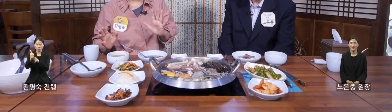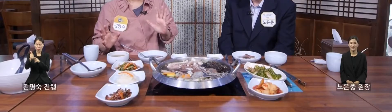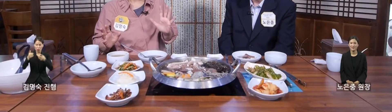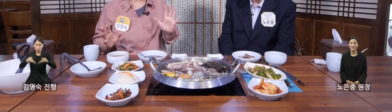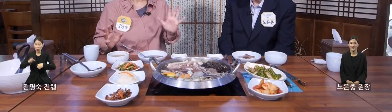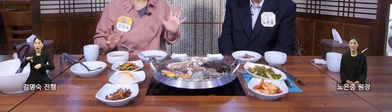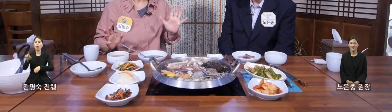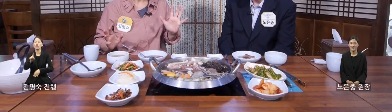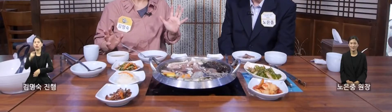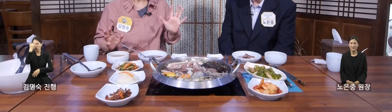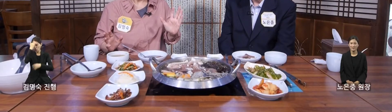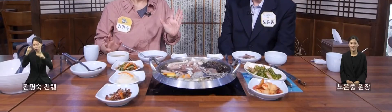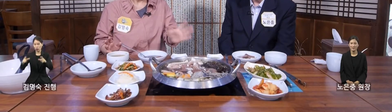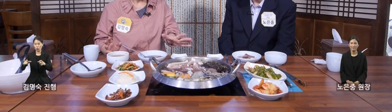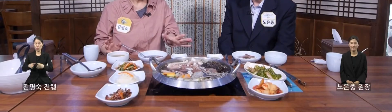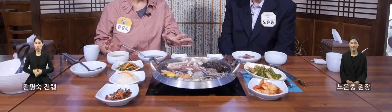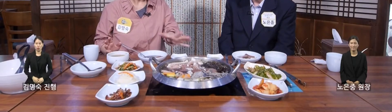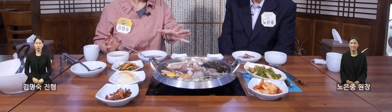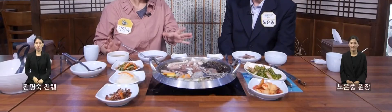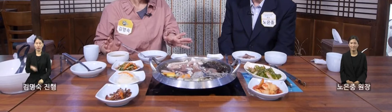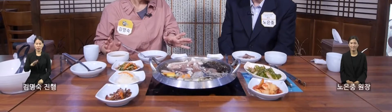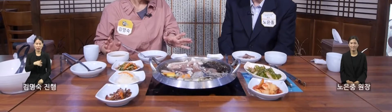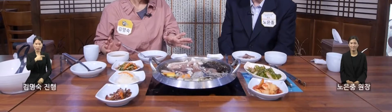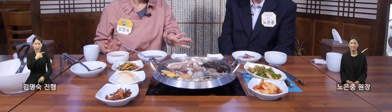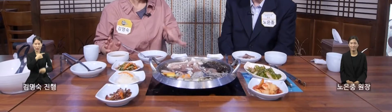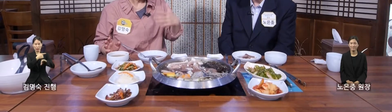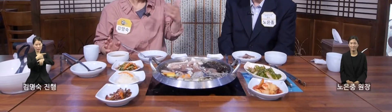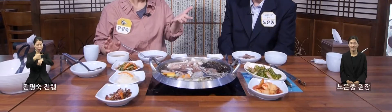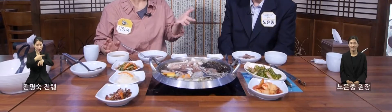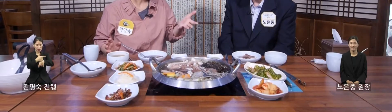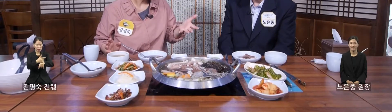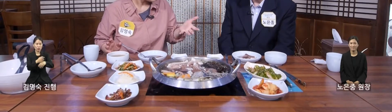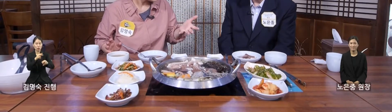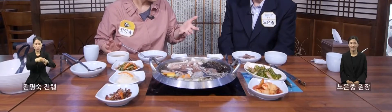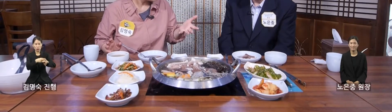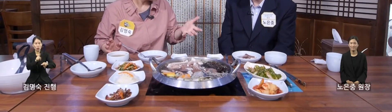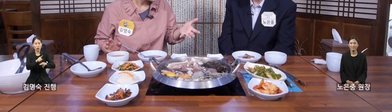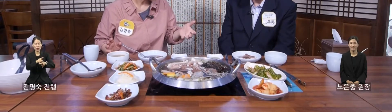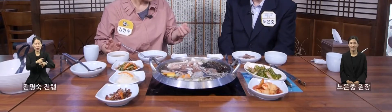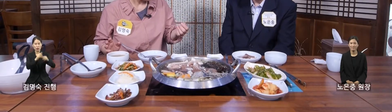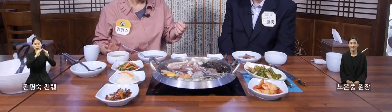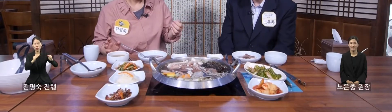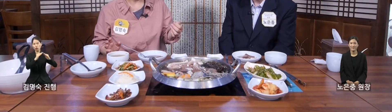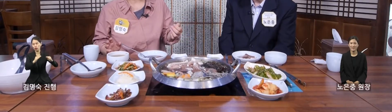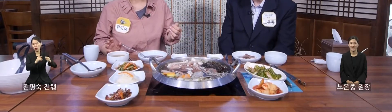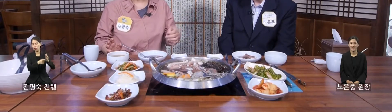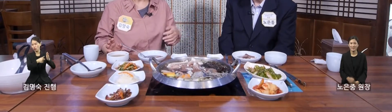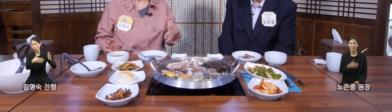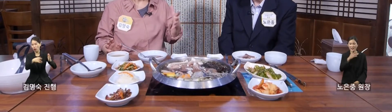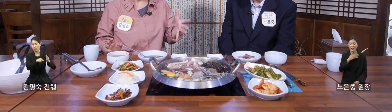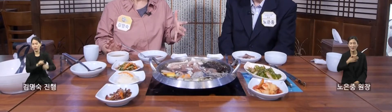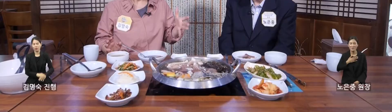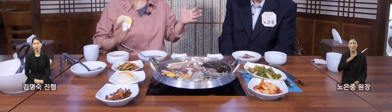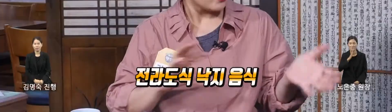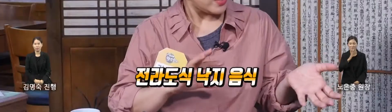네. 이제 좀 이제 이 낙지 요리가 사실은 네. 저 아랫지방이 좀 유명하잖아요. 아, 네. 네.